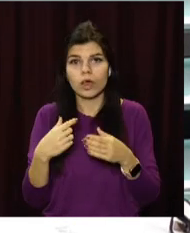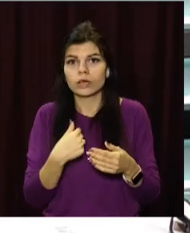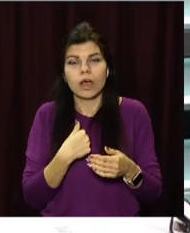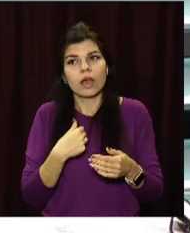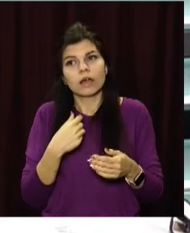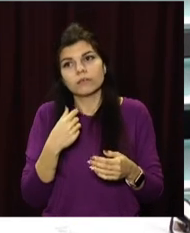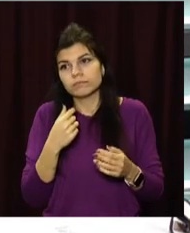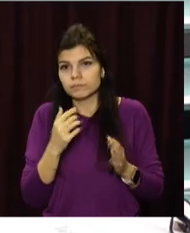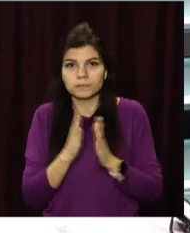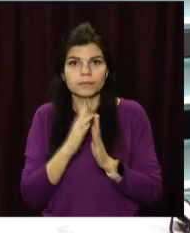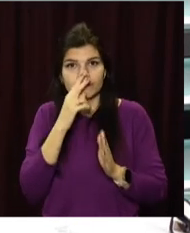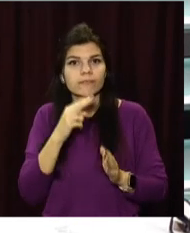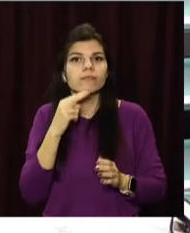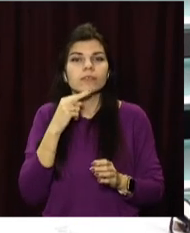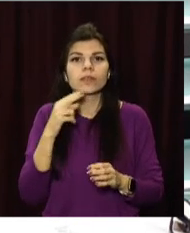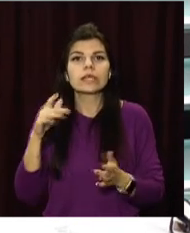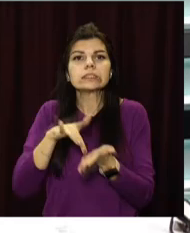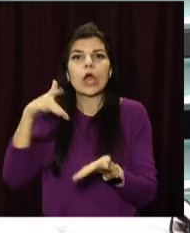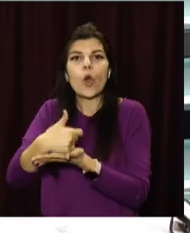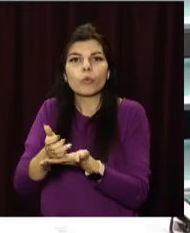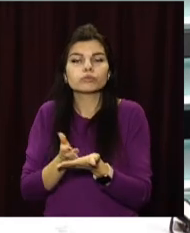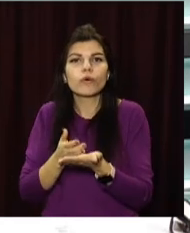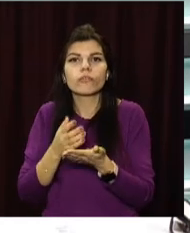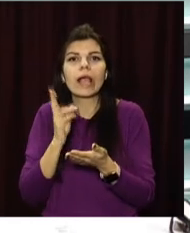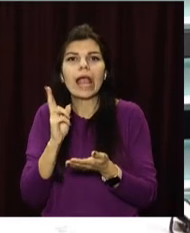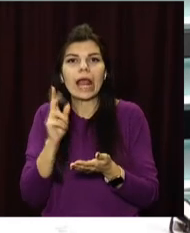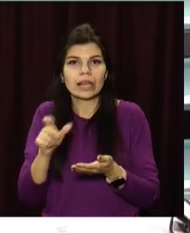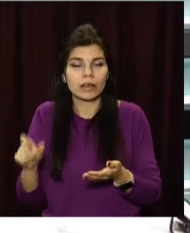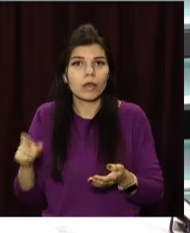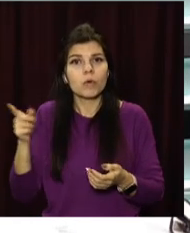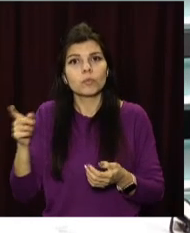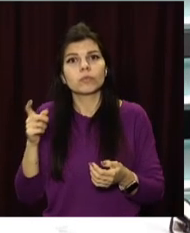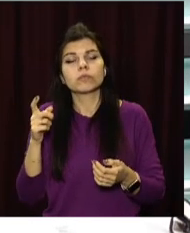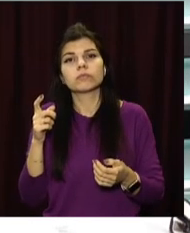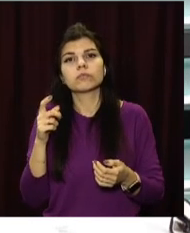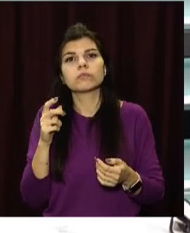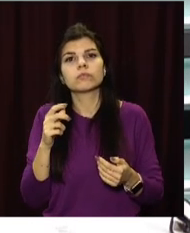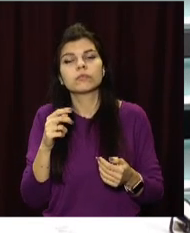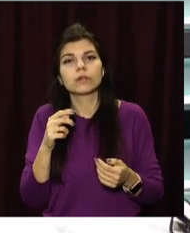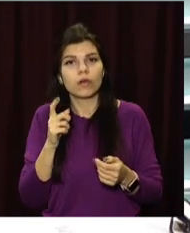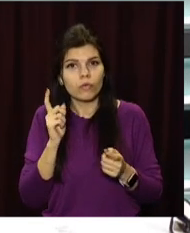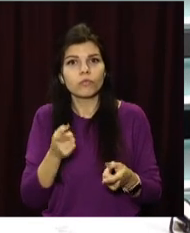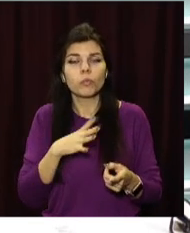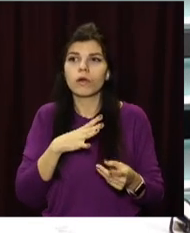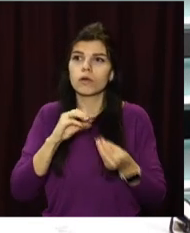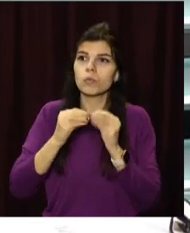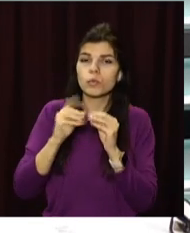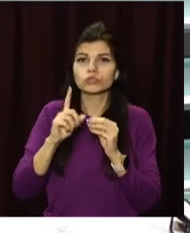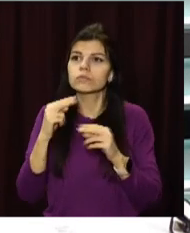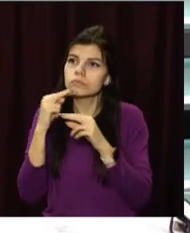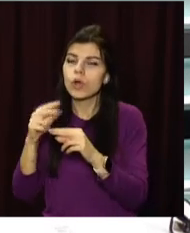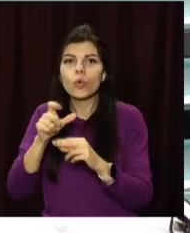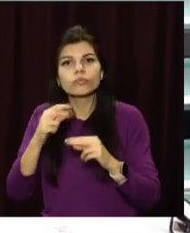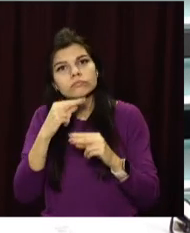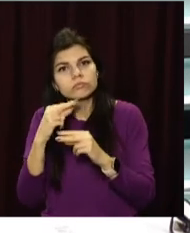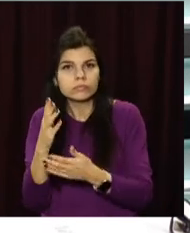радий би дивитися знову ж таки на мережу центрів обслуговування клієнтів, бо це є показник дійсно об'єму, яким працює компанія, і